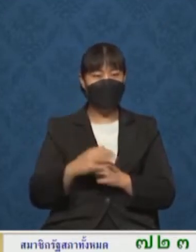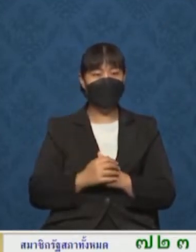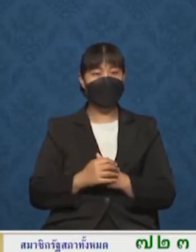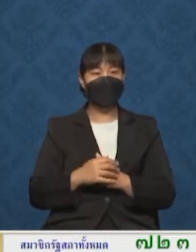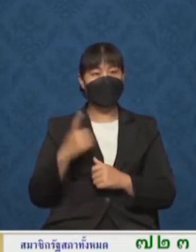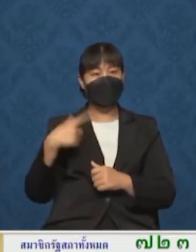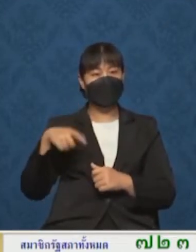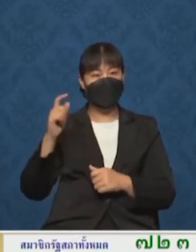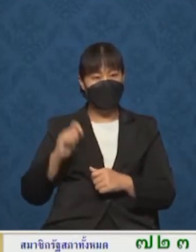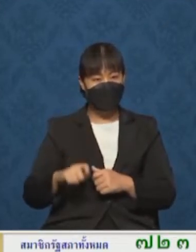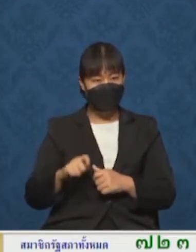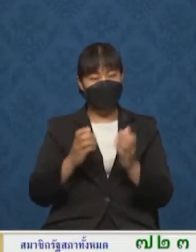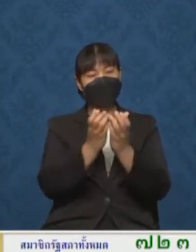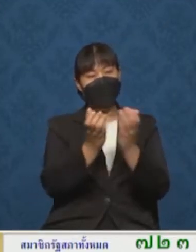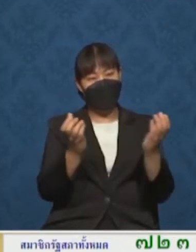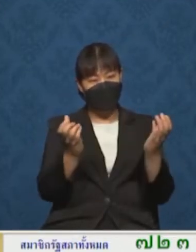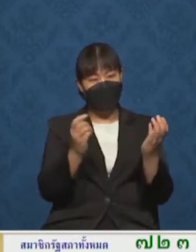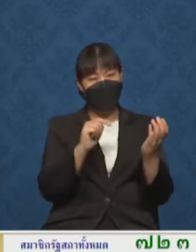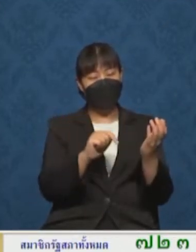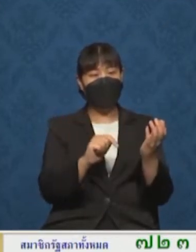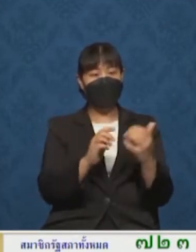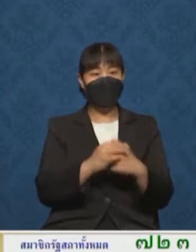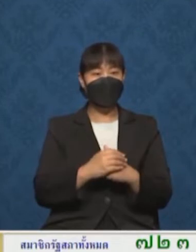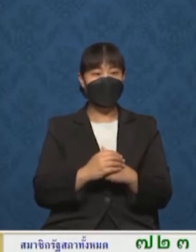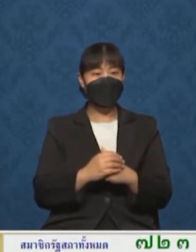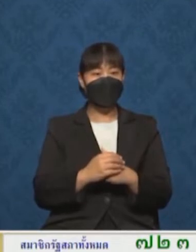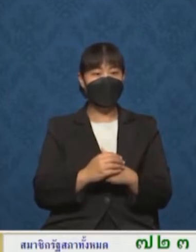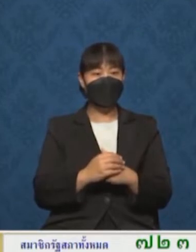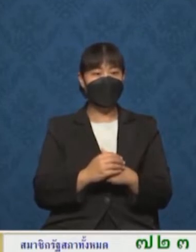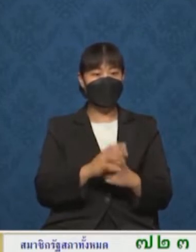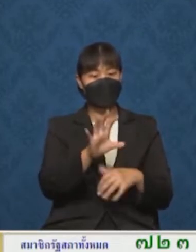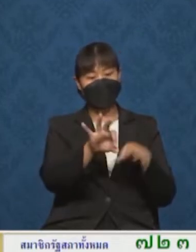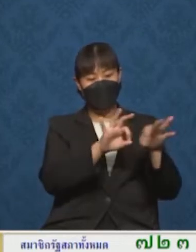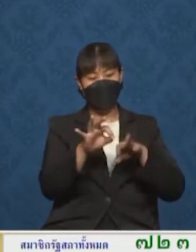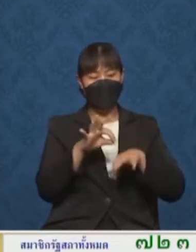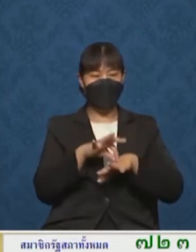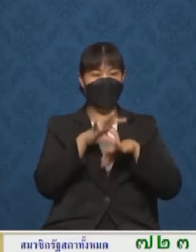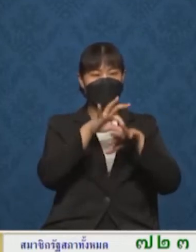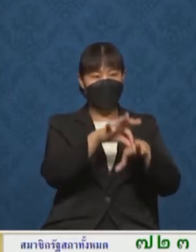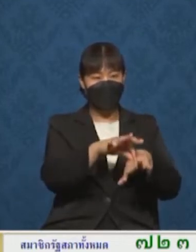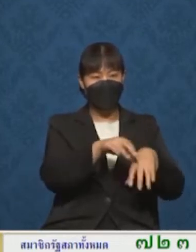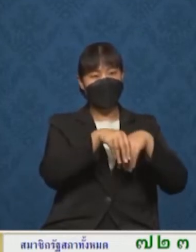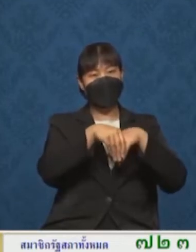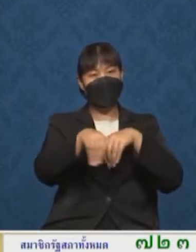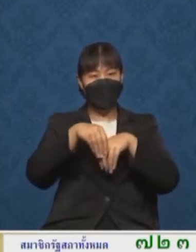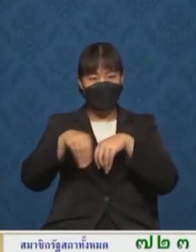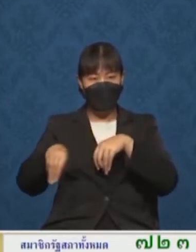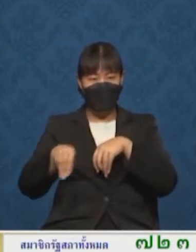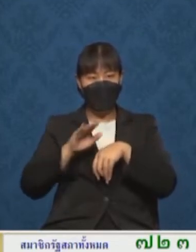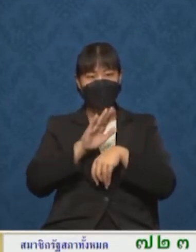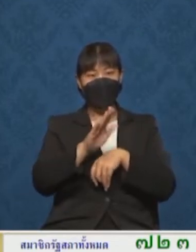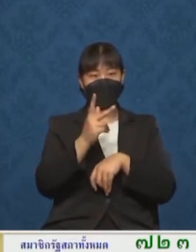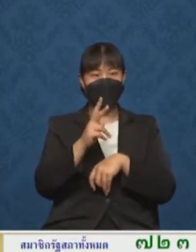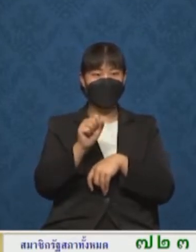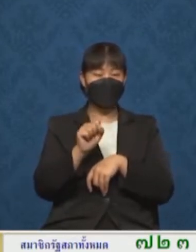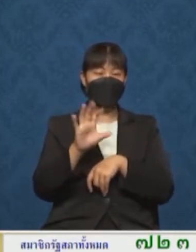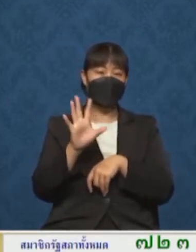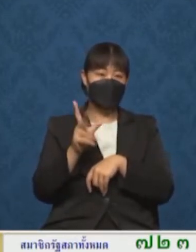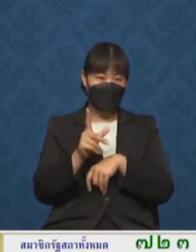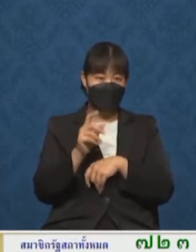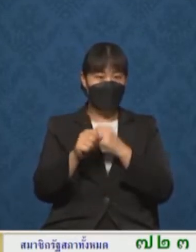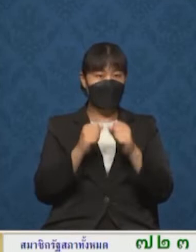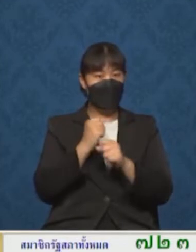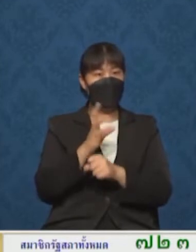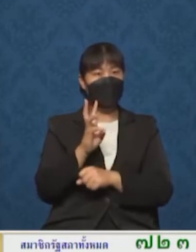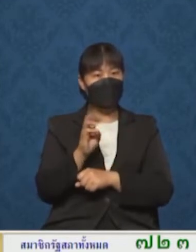สารและธร umanun นั่นมาจากการขัดสันแต่งตั้งโดยเคลือข่ายของขอสรร Siz เพร Leoks